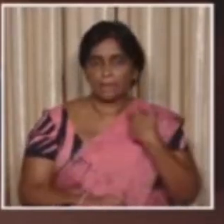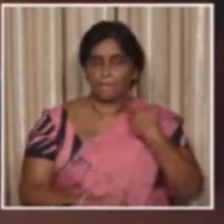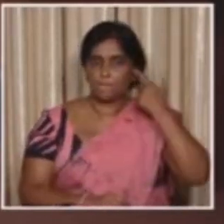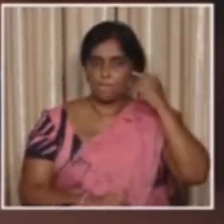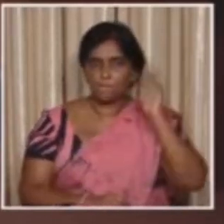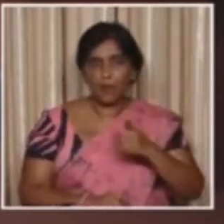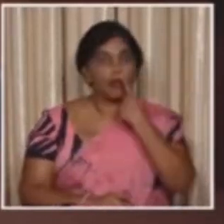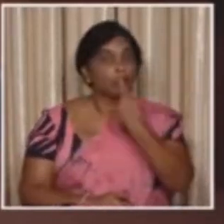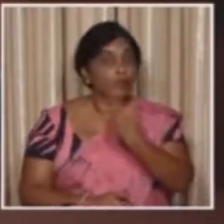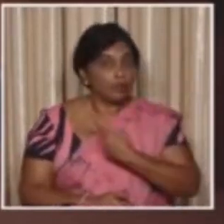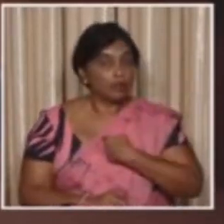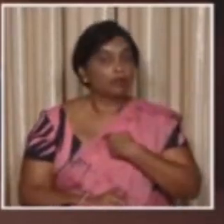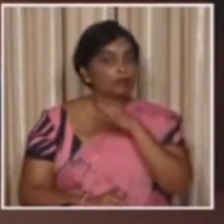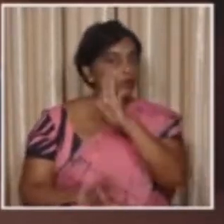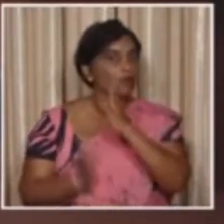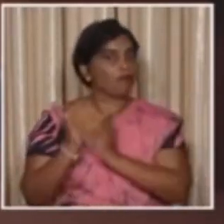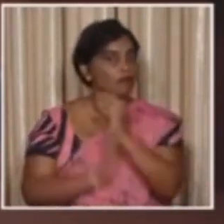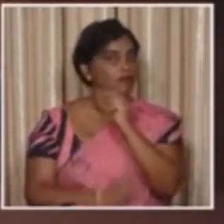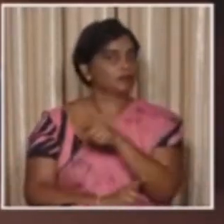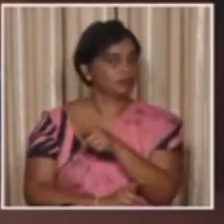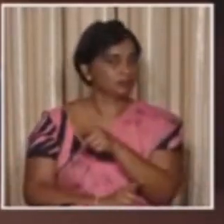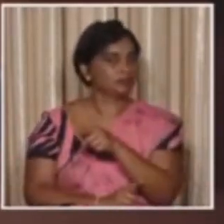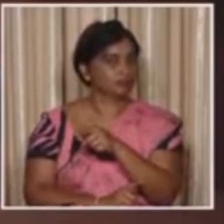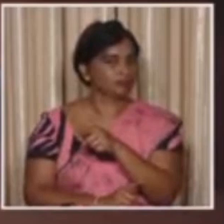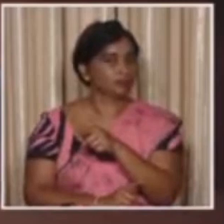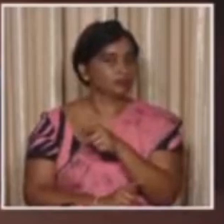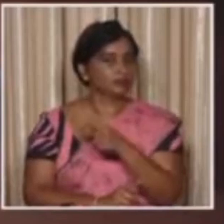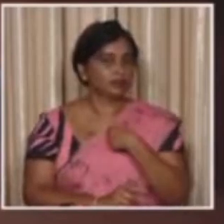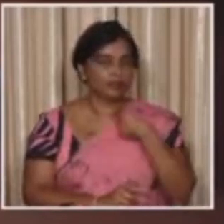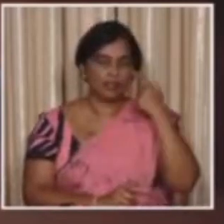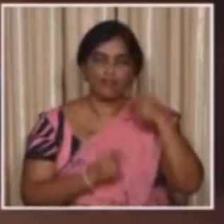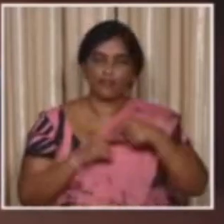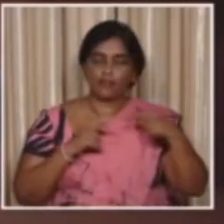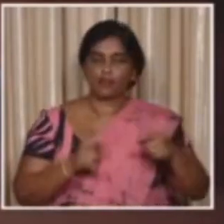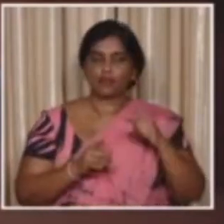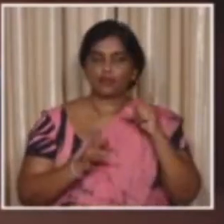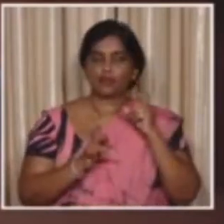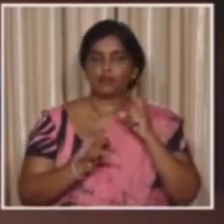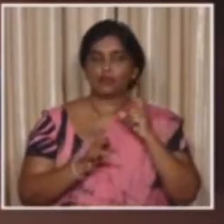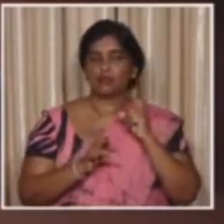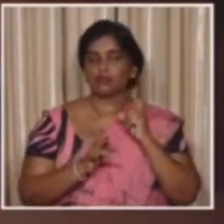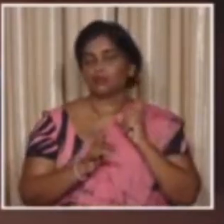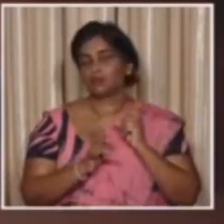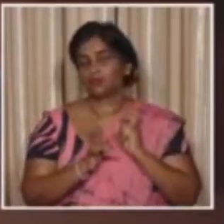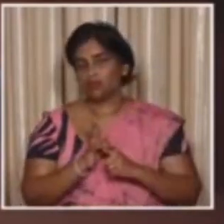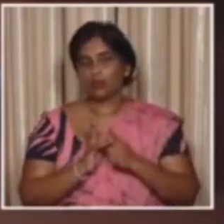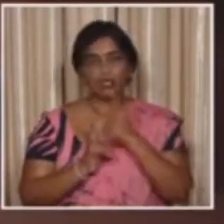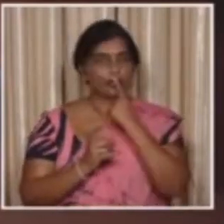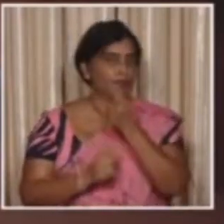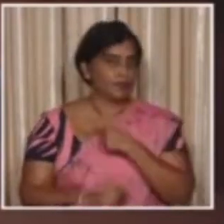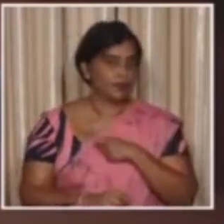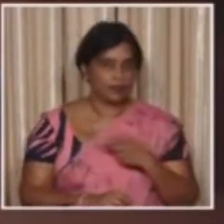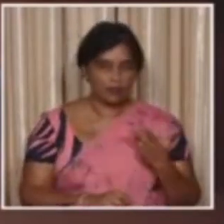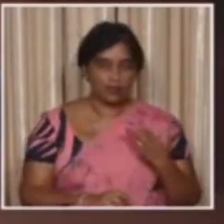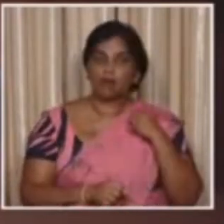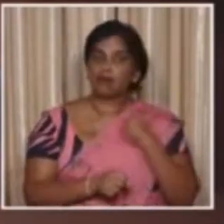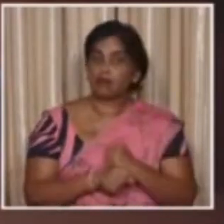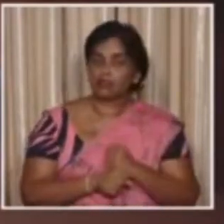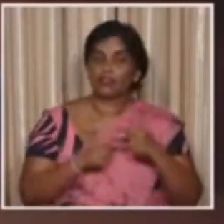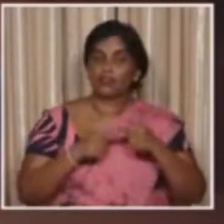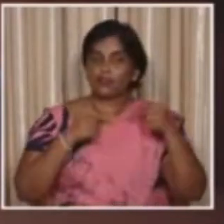කියලා දැනුවත් කිරීම ඔබතුමාගේ වගකීම. ඒතකොට ඒ නිසා අපි හිතනවා විපක්ෂ සංවිධායකතුමා අපිට ඡන්දයක් තියෙන බව දැනුවත් කරලත් නැහැ. ආණ්ඩුව සහ